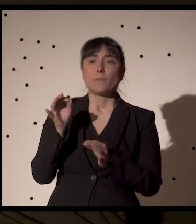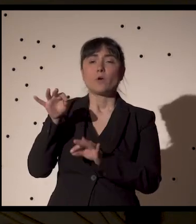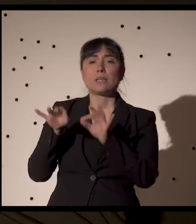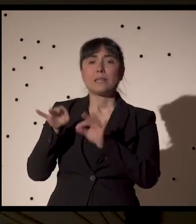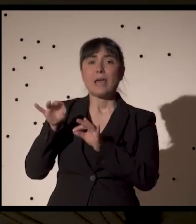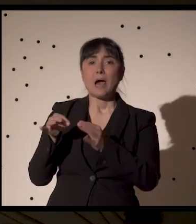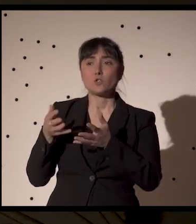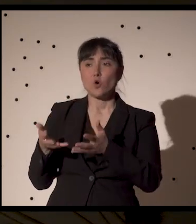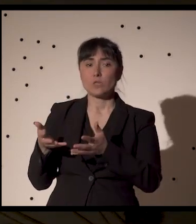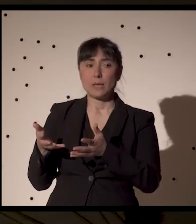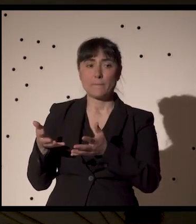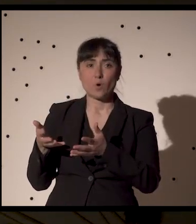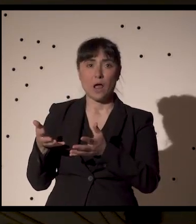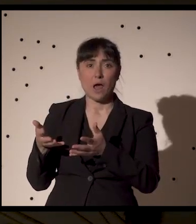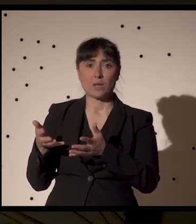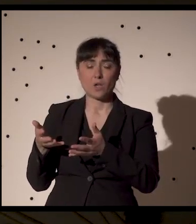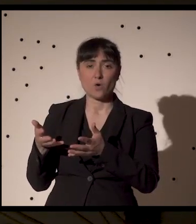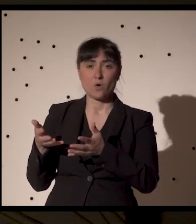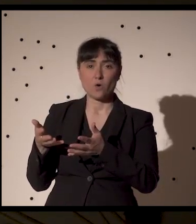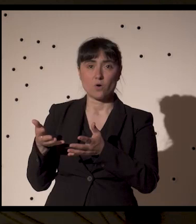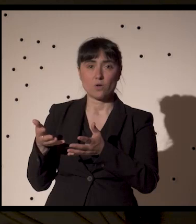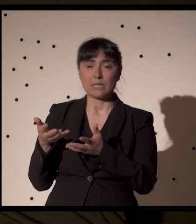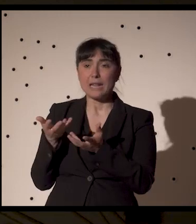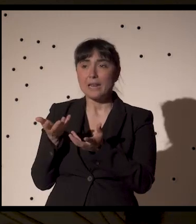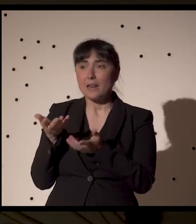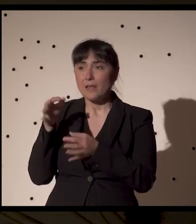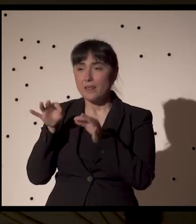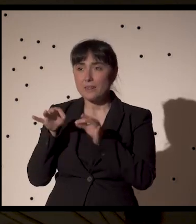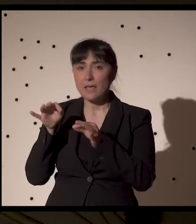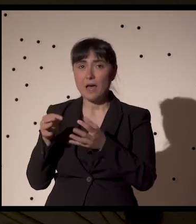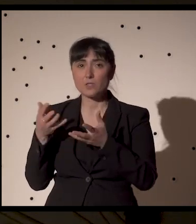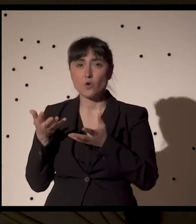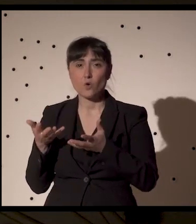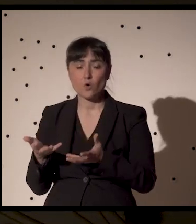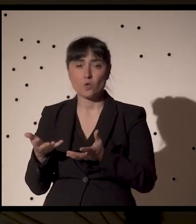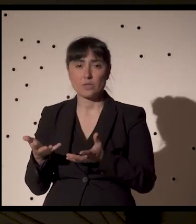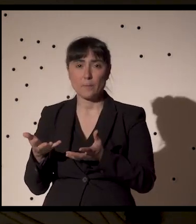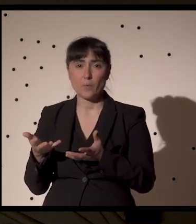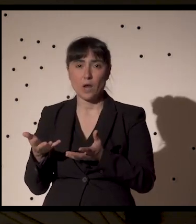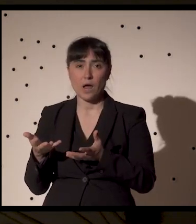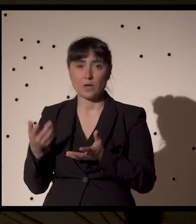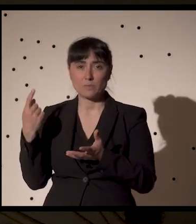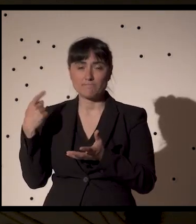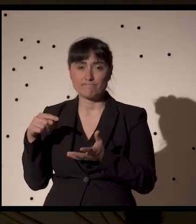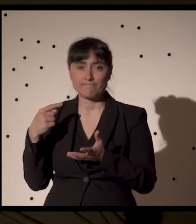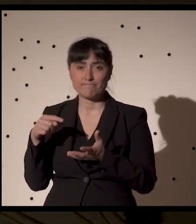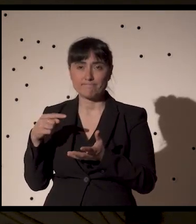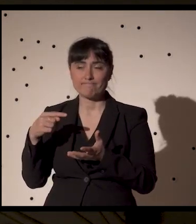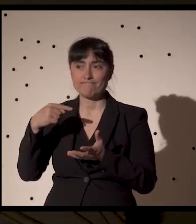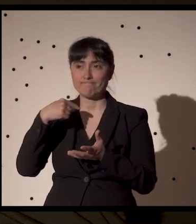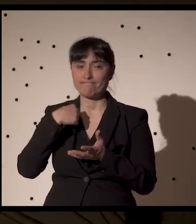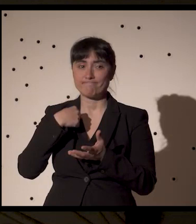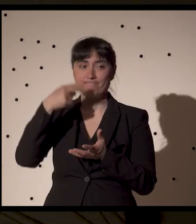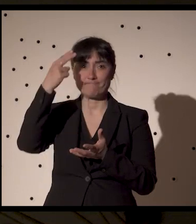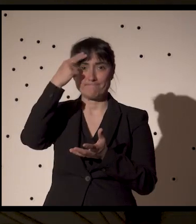contemporanee della drammaturgia verbale nelle pratiche teatrali contemporanee voglio ricordare qui un dato